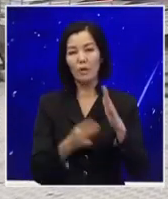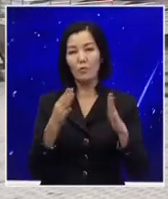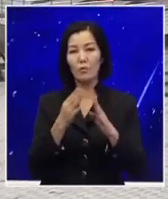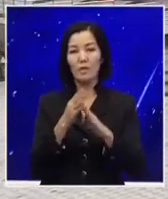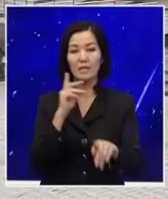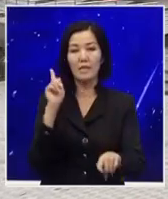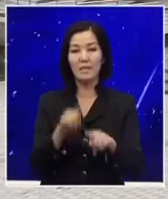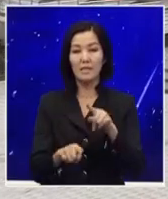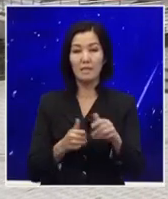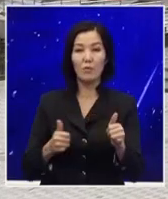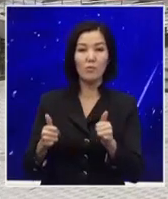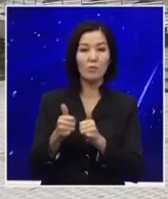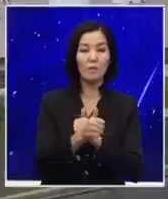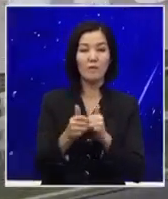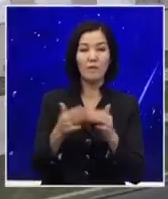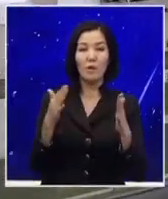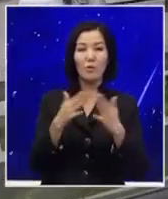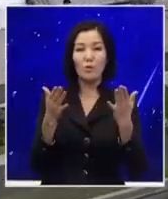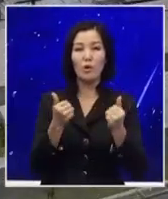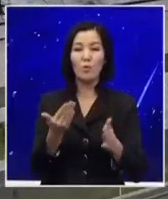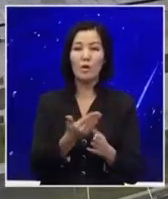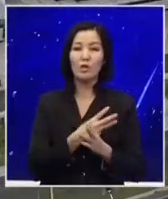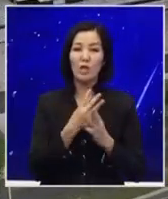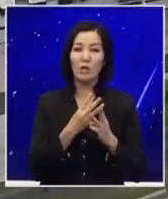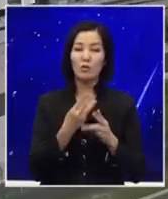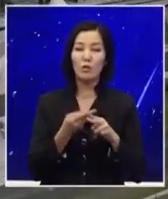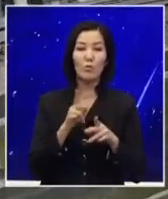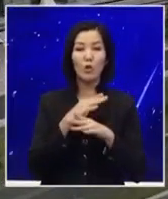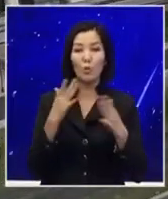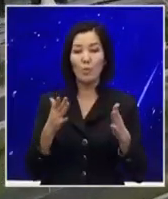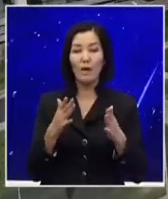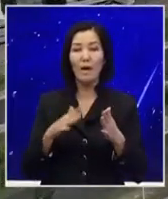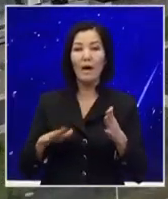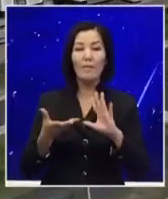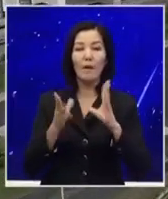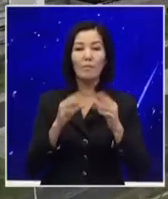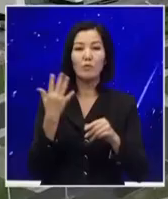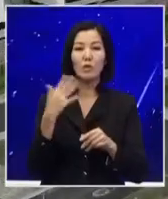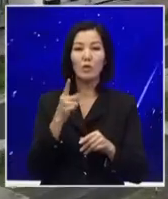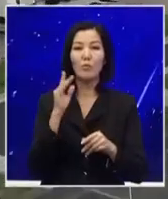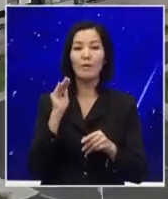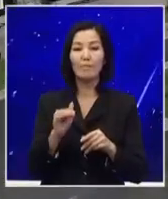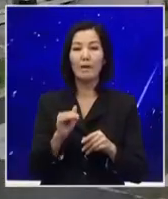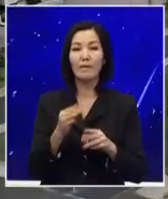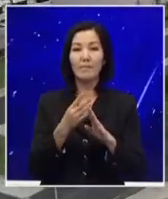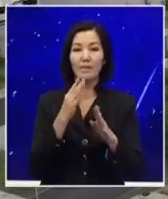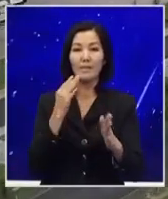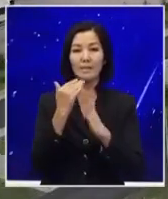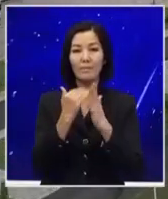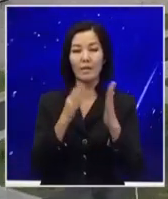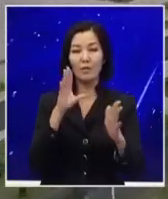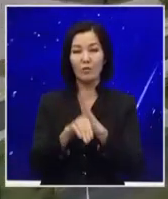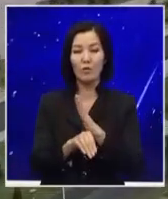жылдам жылжып жатыр. Баспаналуға ынталылар да азаяр емес. Аймақ бойынша 51 мыңнан аса адам тізімде тұр.